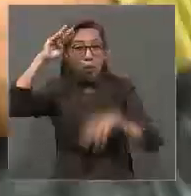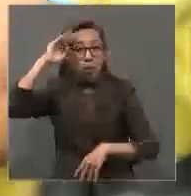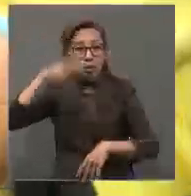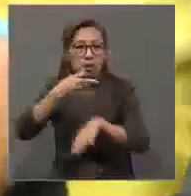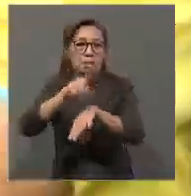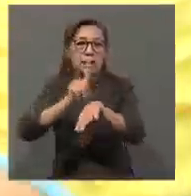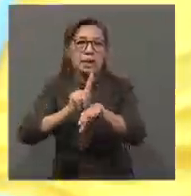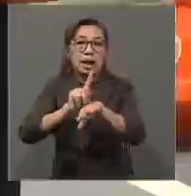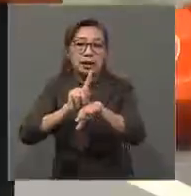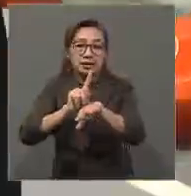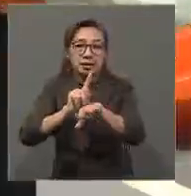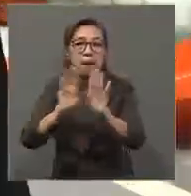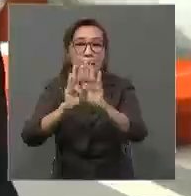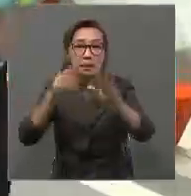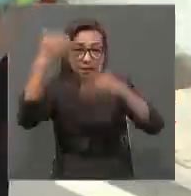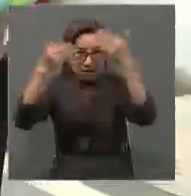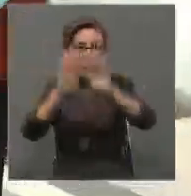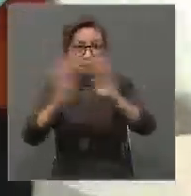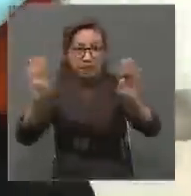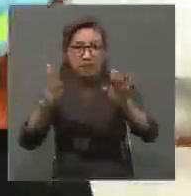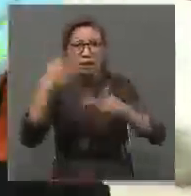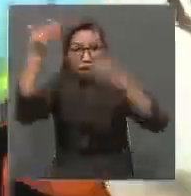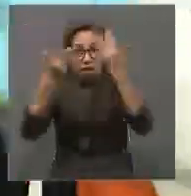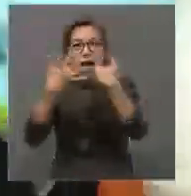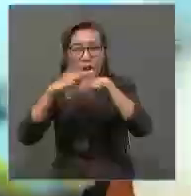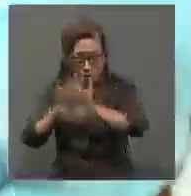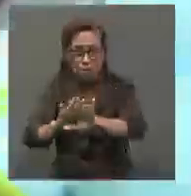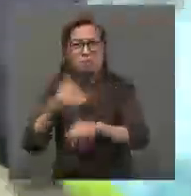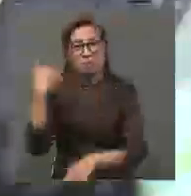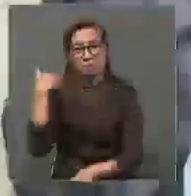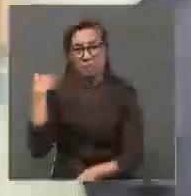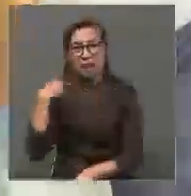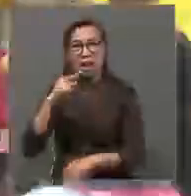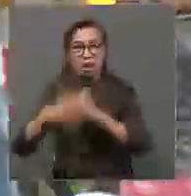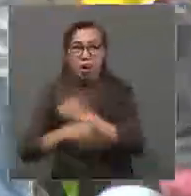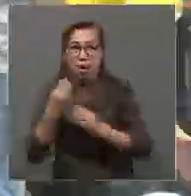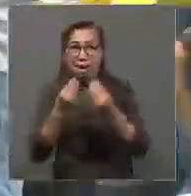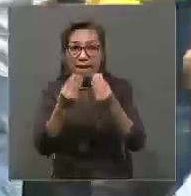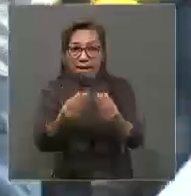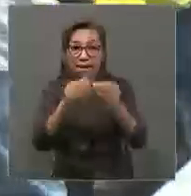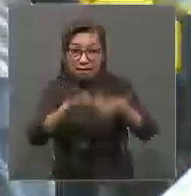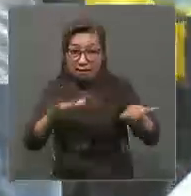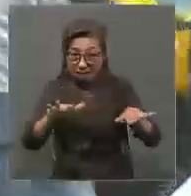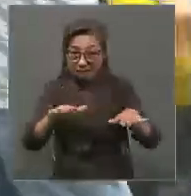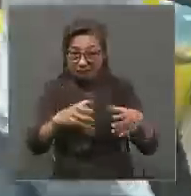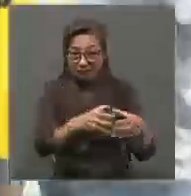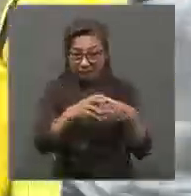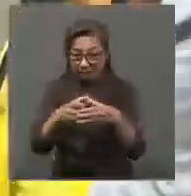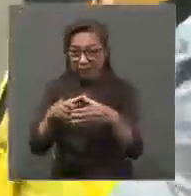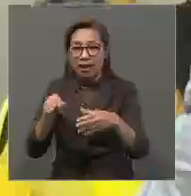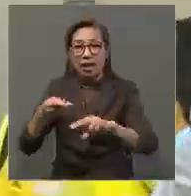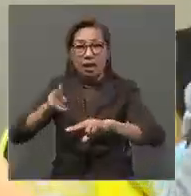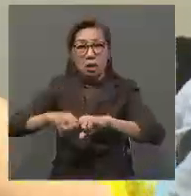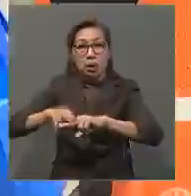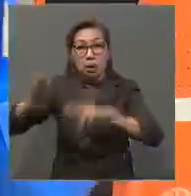จะเป็นประธานในพิธีเปิดงานแล้วก็ร่วมกิจกรรมกับเด็กๆด้วยรวมทั้งเปิดโอกาสนะคะให้เด็กได้นั่งเก้าอี้น